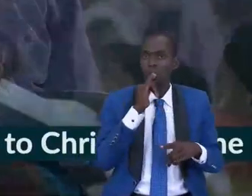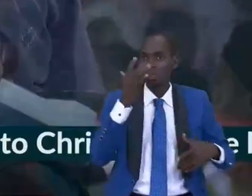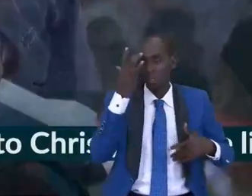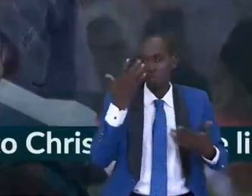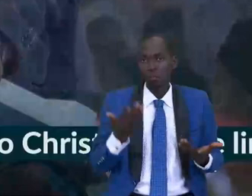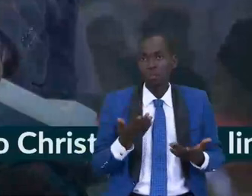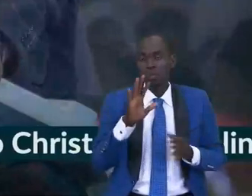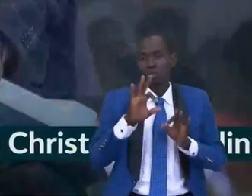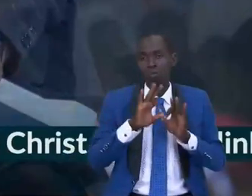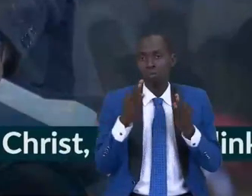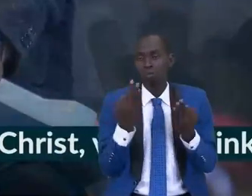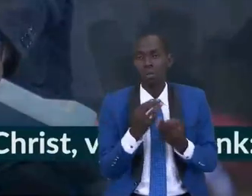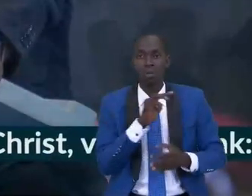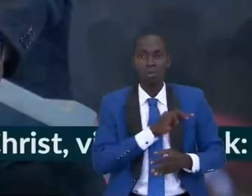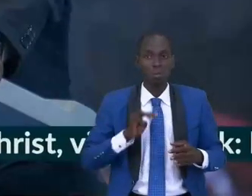de la télé ou bien